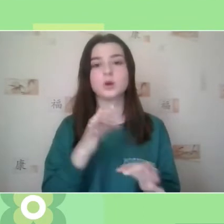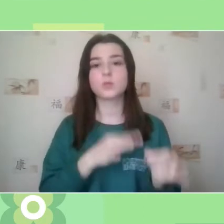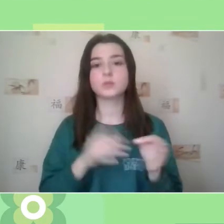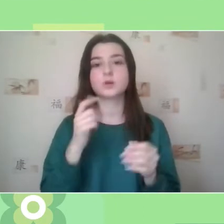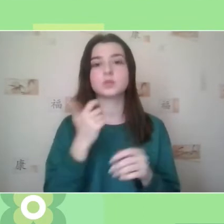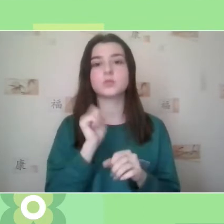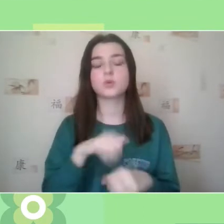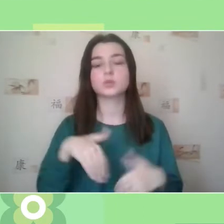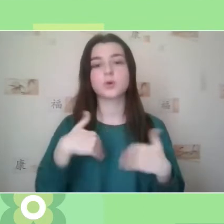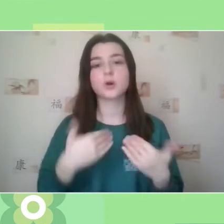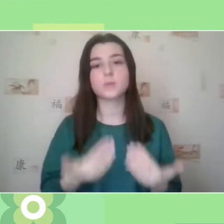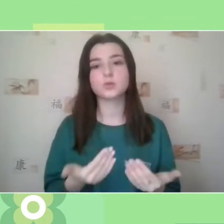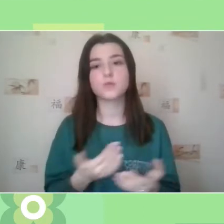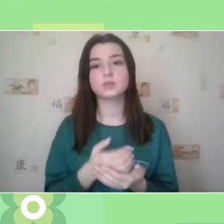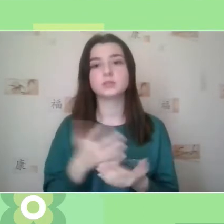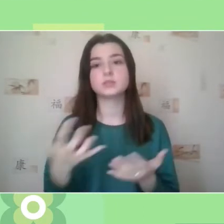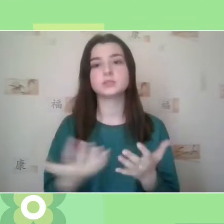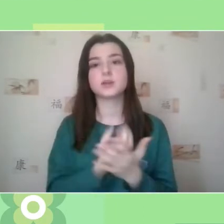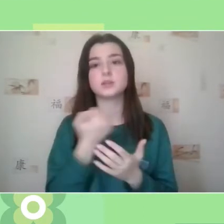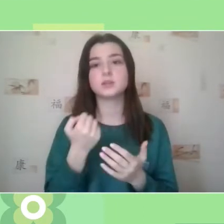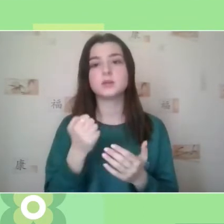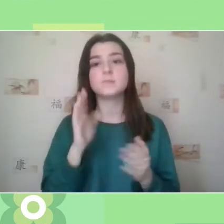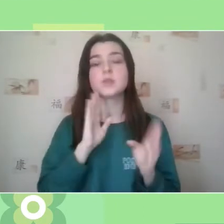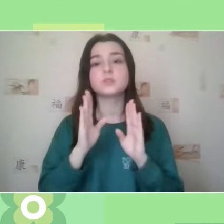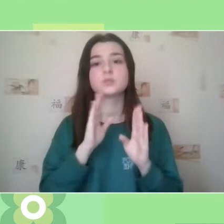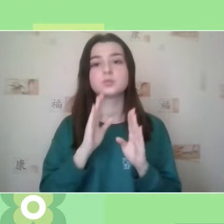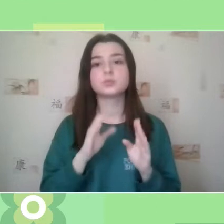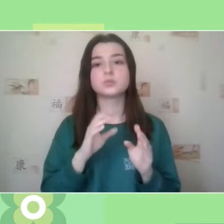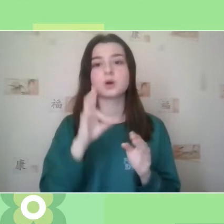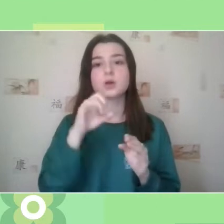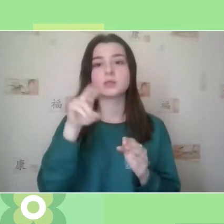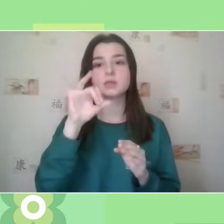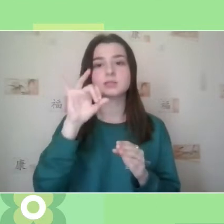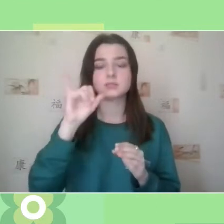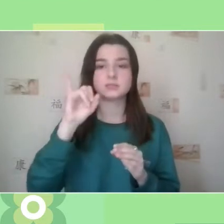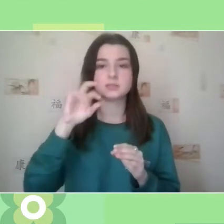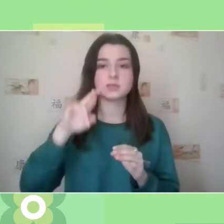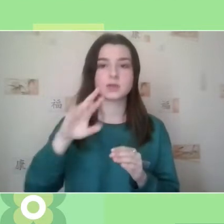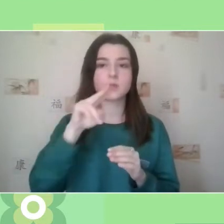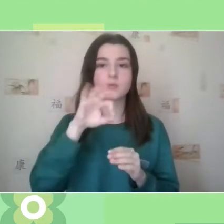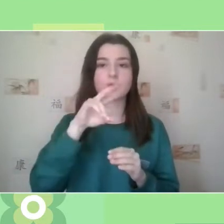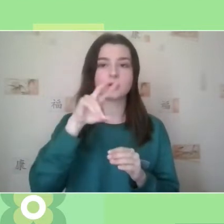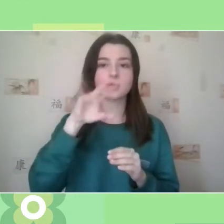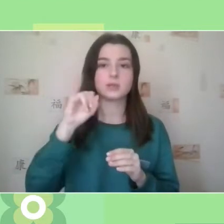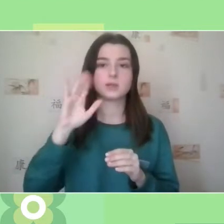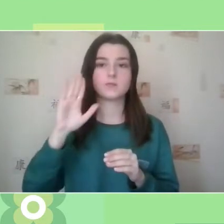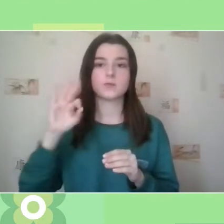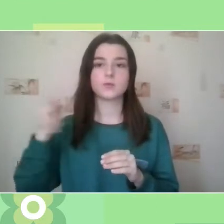дуже порекомендувати знайти в Фейсбуці Надію Паливоду, це громадська активістка з Кропивницького,